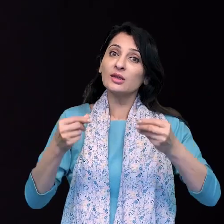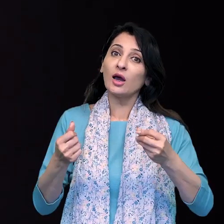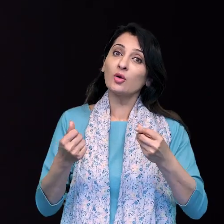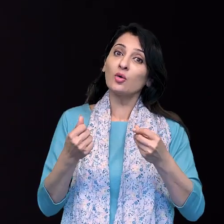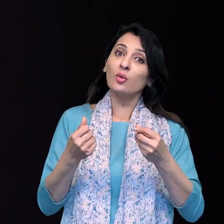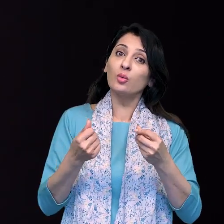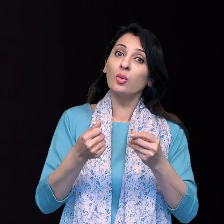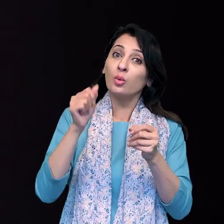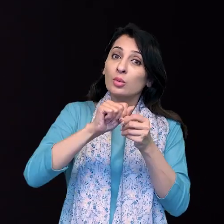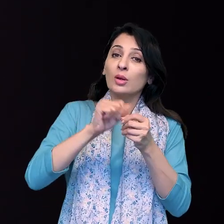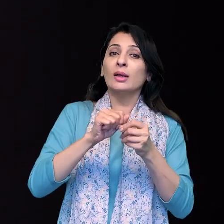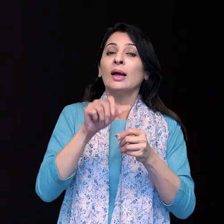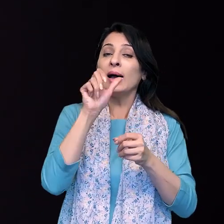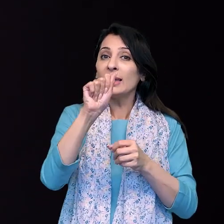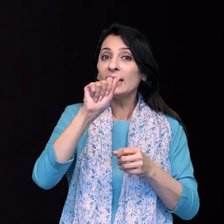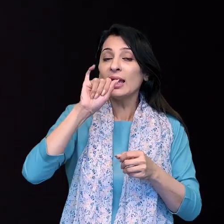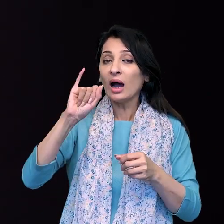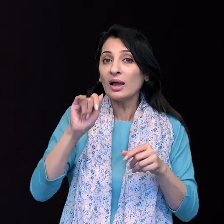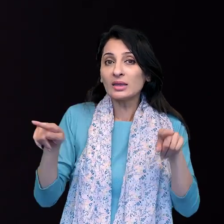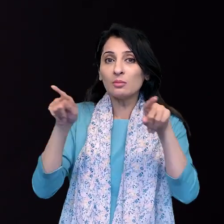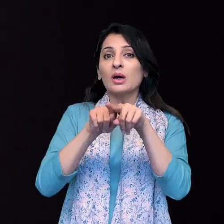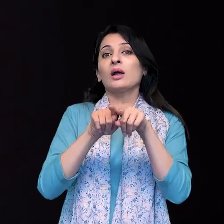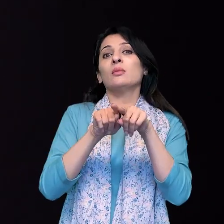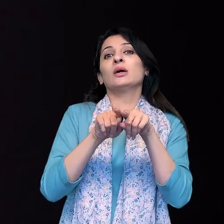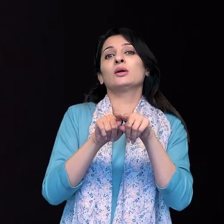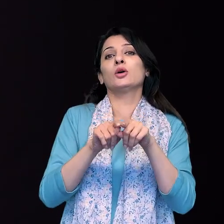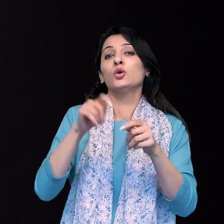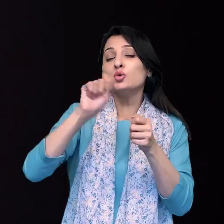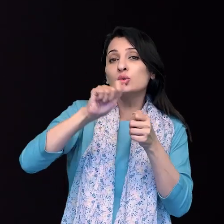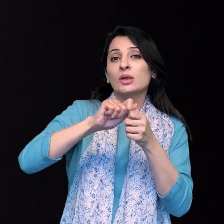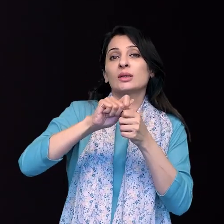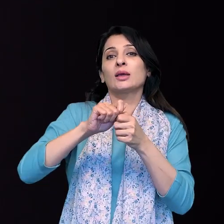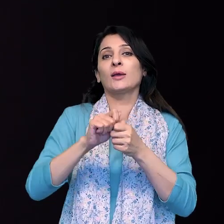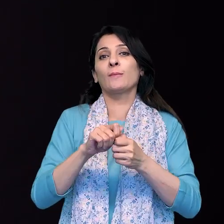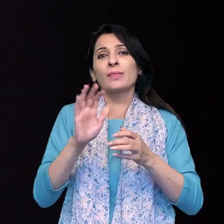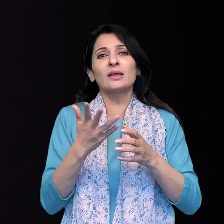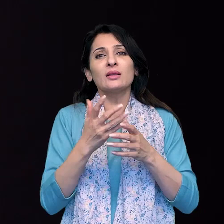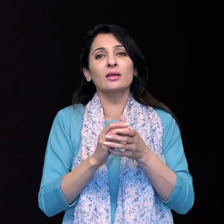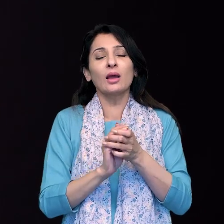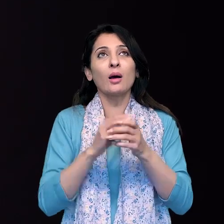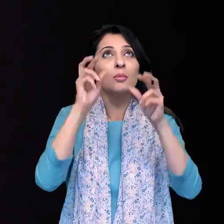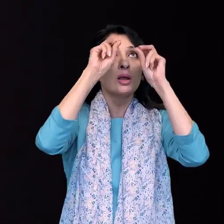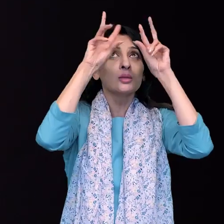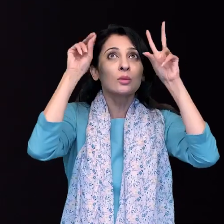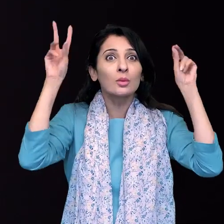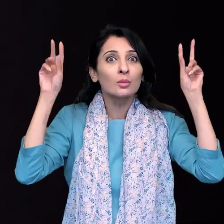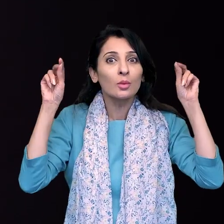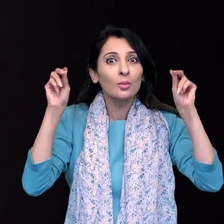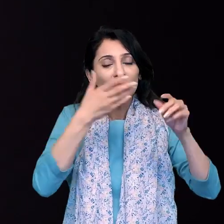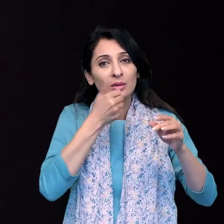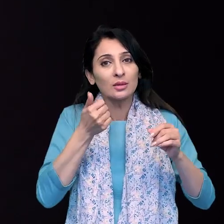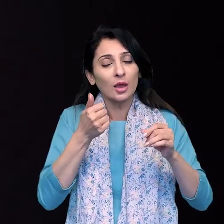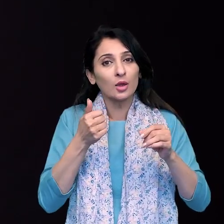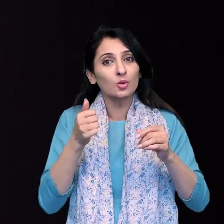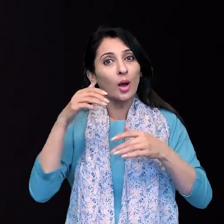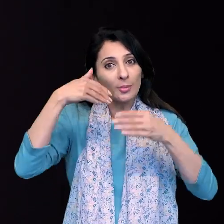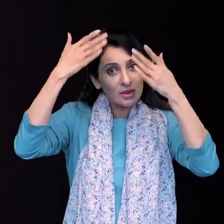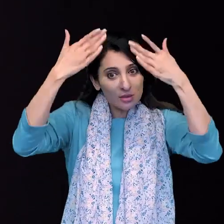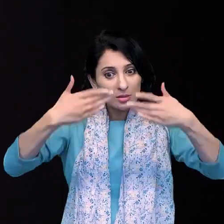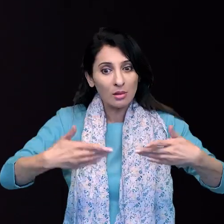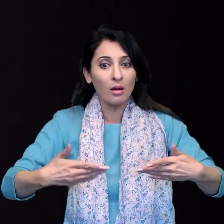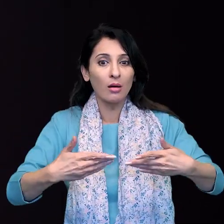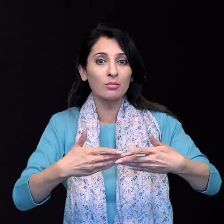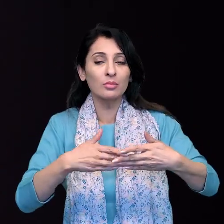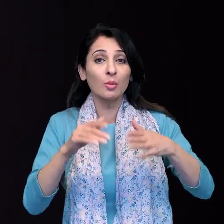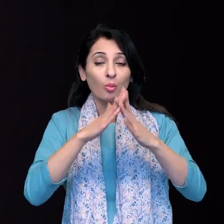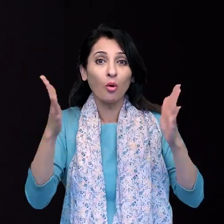यूज़ करते हैं इन टर्म्स ऑफ आर्टिफिशियल इंटेलिजेंस। आप क्लिक करते हैं, आपको एस्ट्रोलॉजी पसंद है, आपको 10 और यूट्यूब की वीडियोस आ जाती हैं